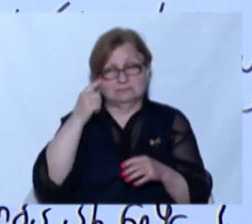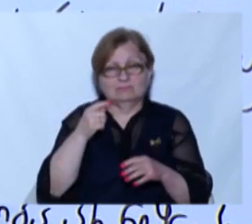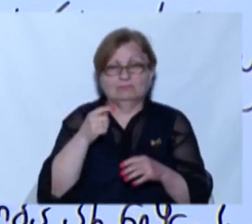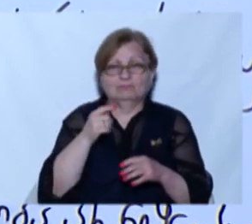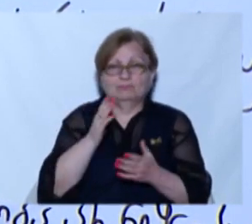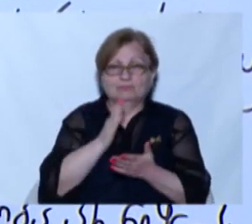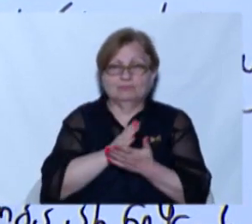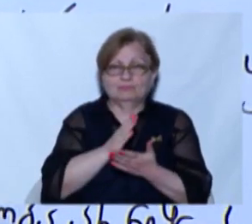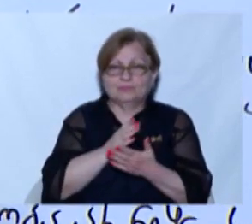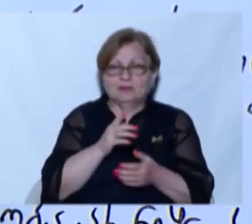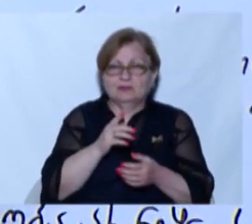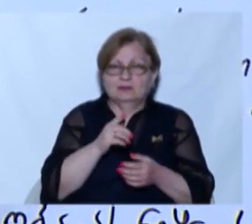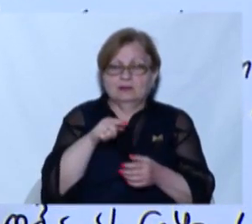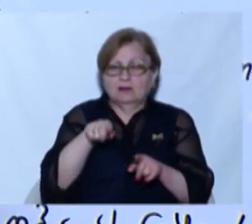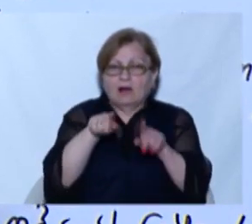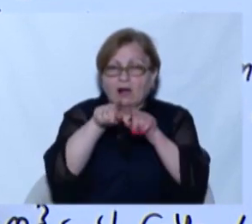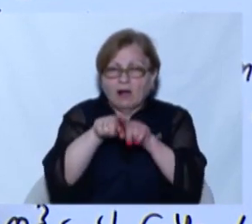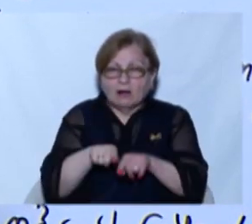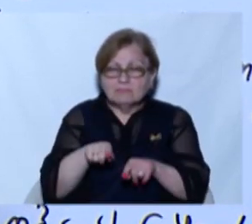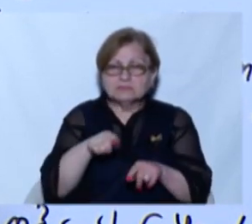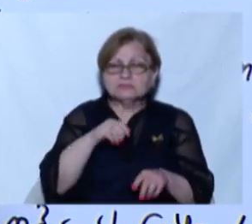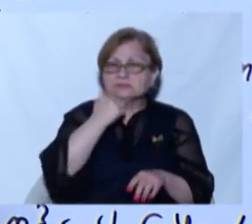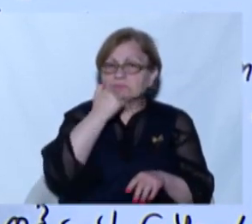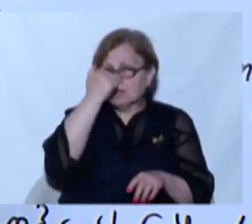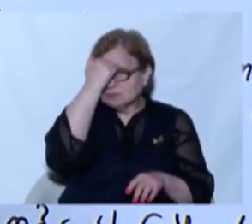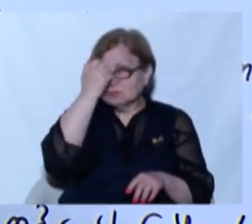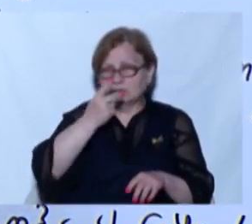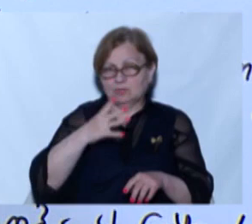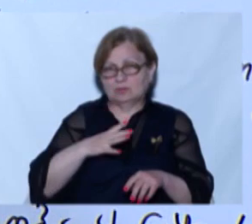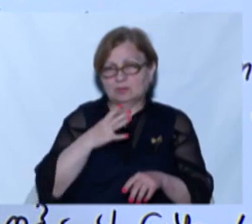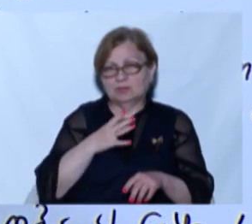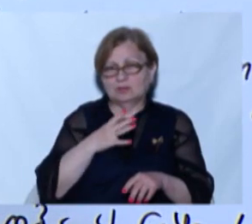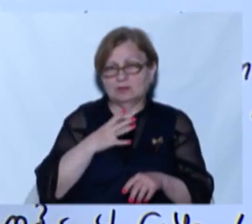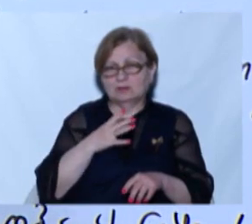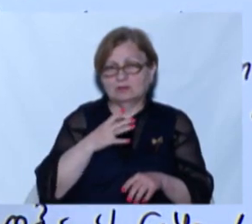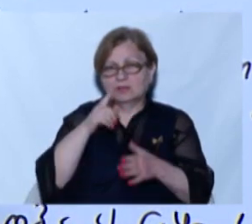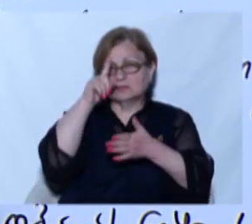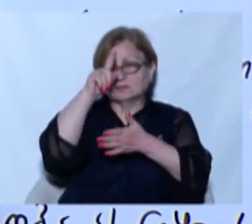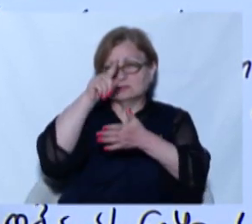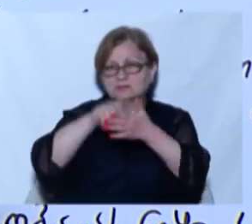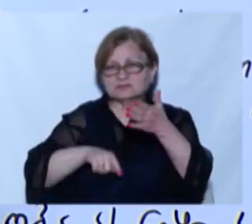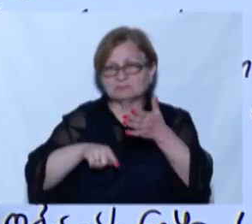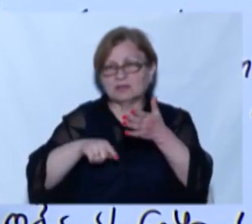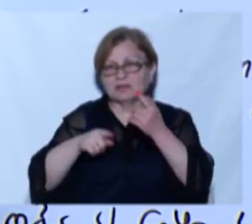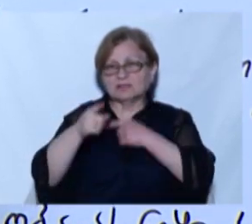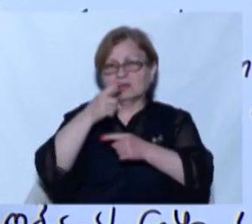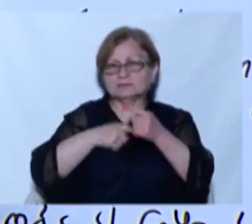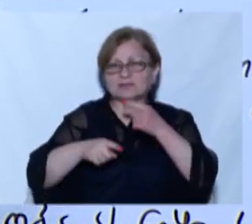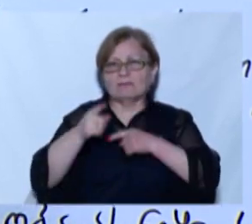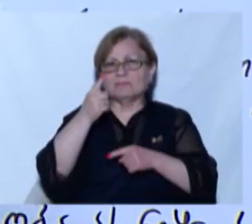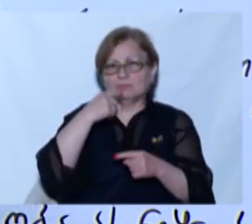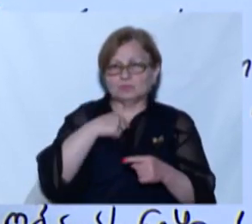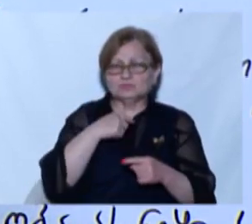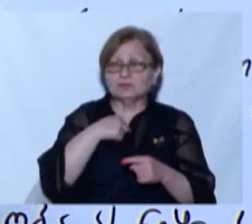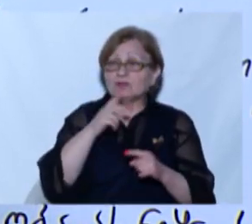არი ასევე ამაზეც მადლობელი უნდა ვიყო. რწმენა დამიბრუნდა, თუ გაირჯები დაუჯილდოებელი